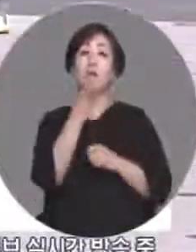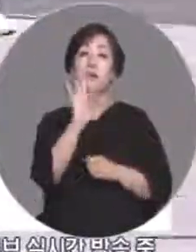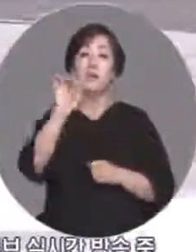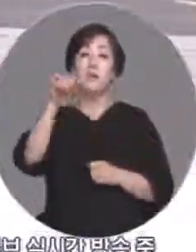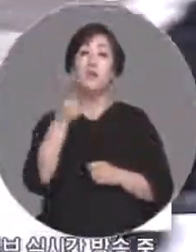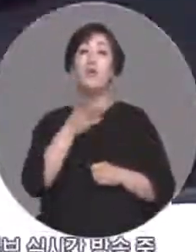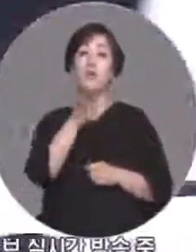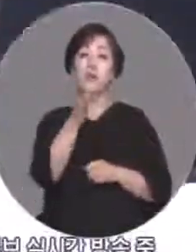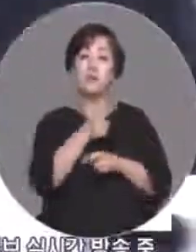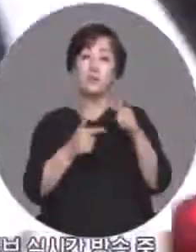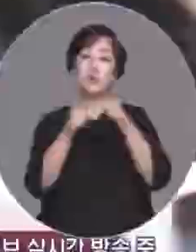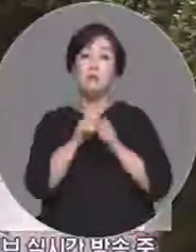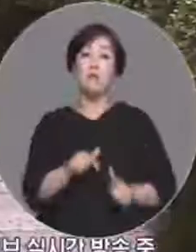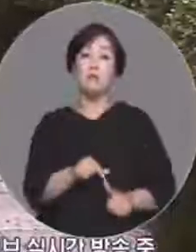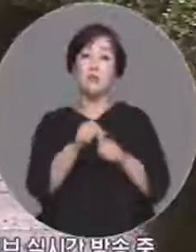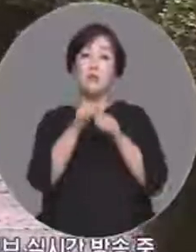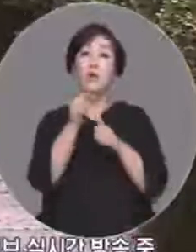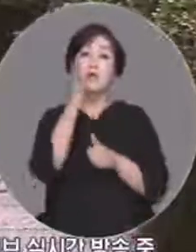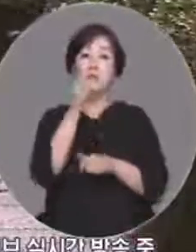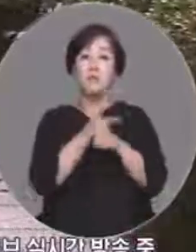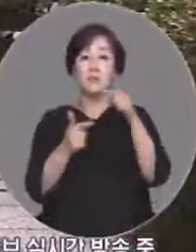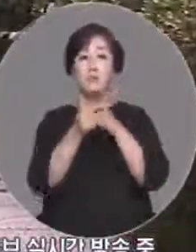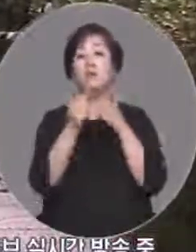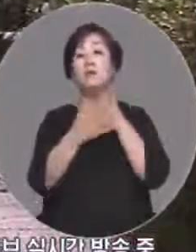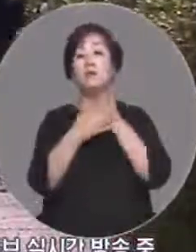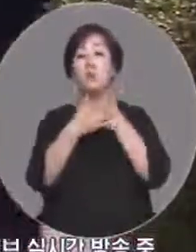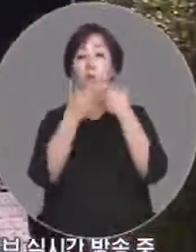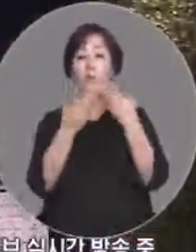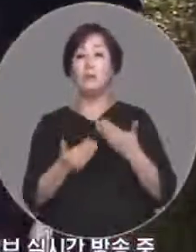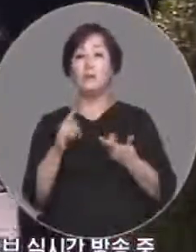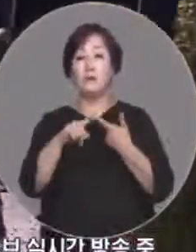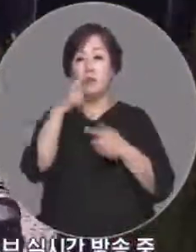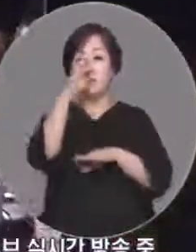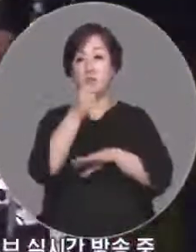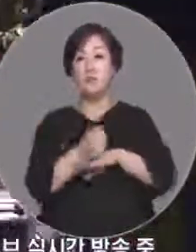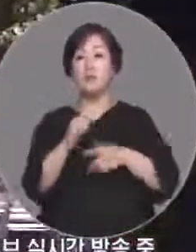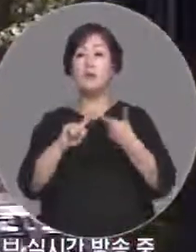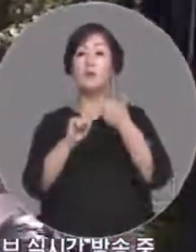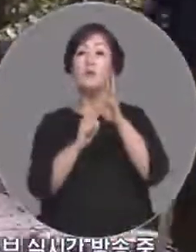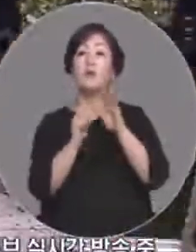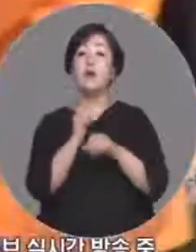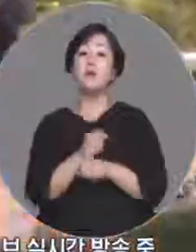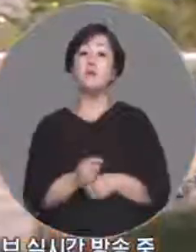채용 수요가 많아 울산 청년에게 유리한 것으로 분석됐다고 덧붙였습니다.